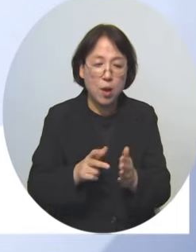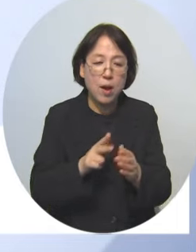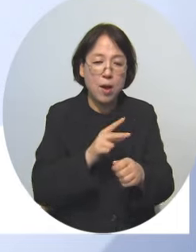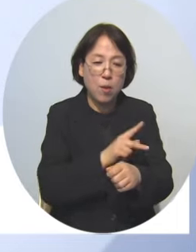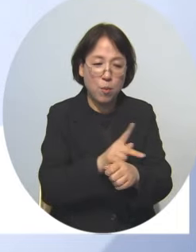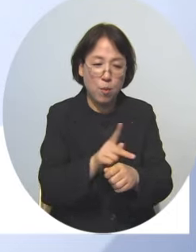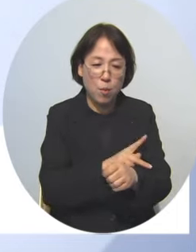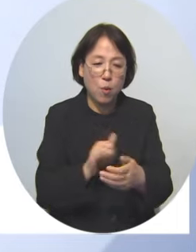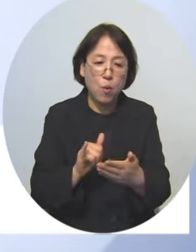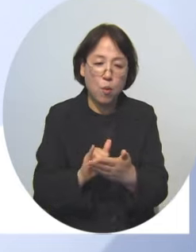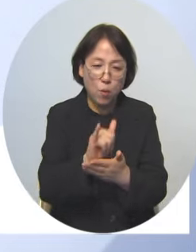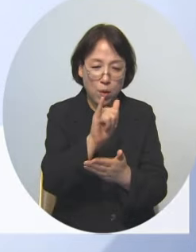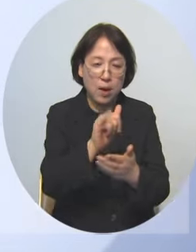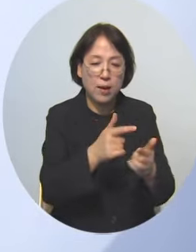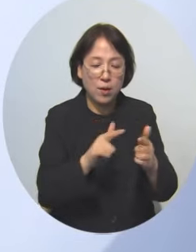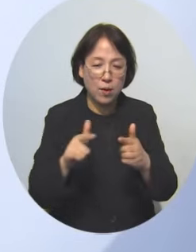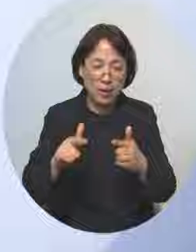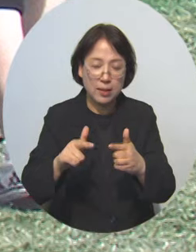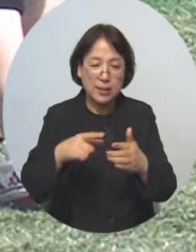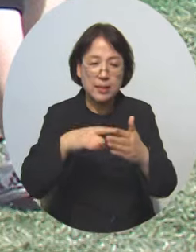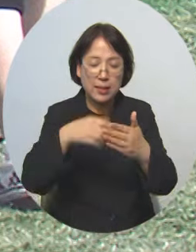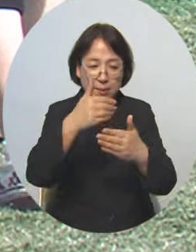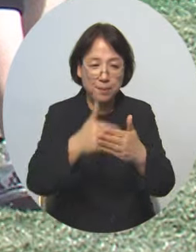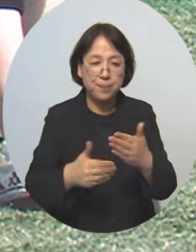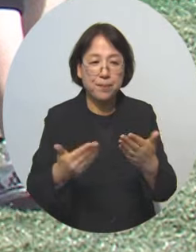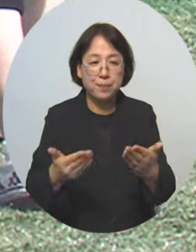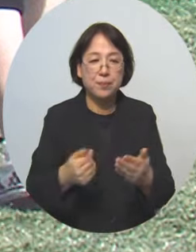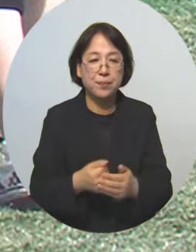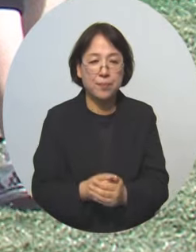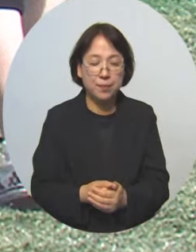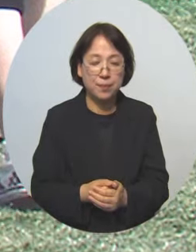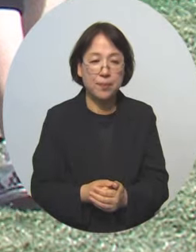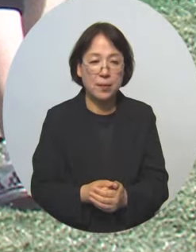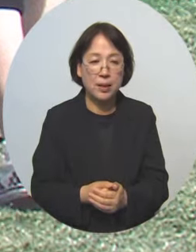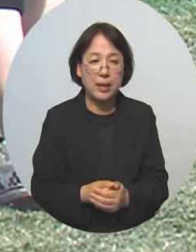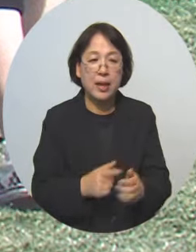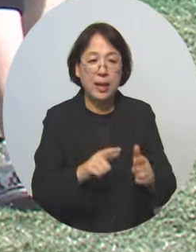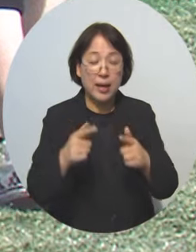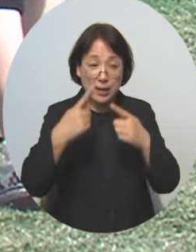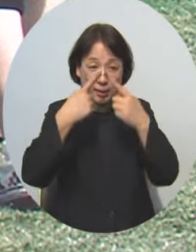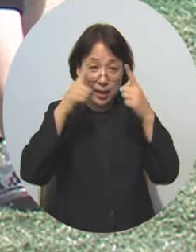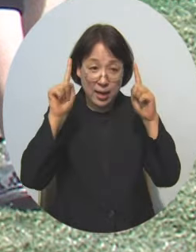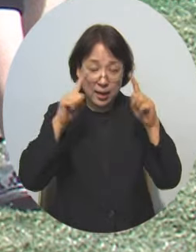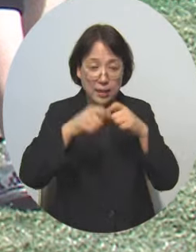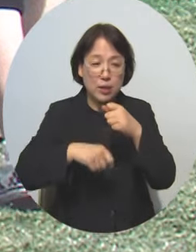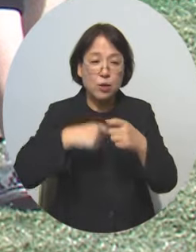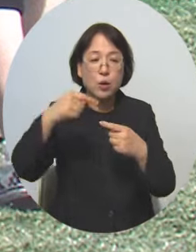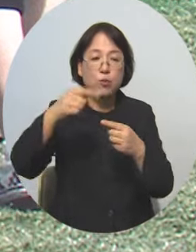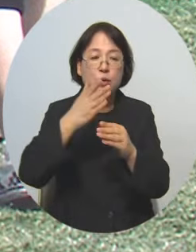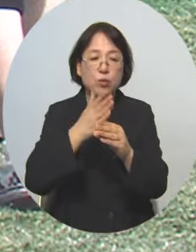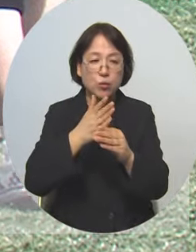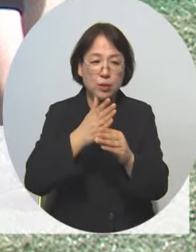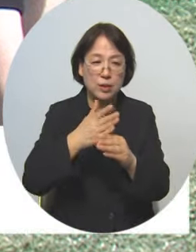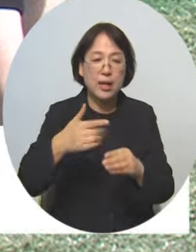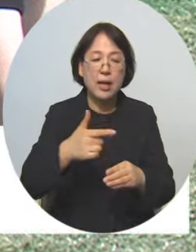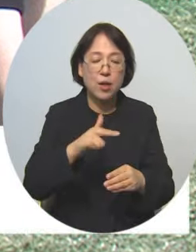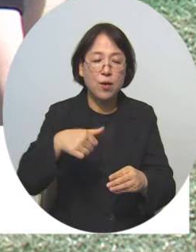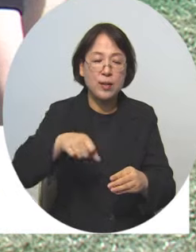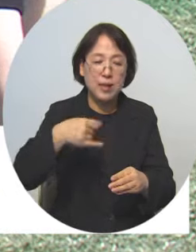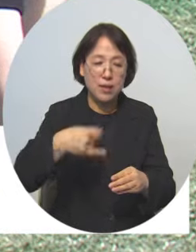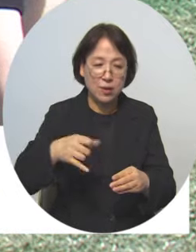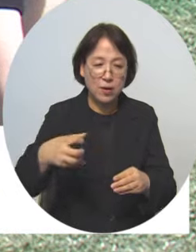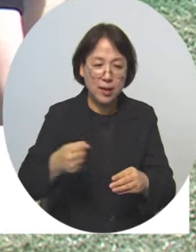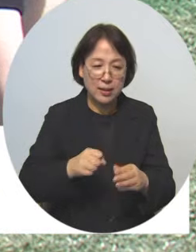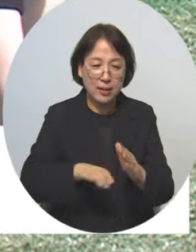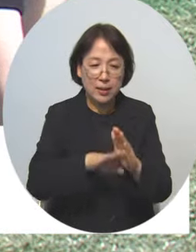확대해 나가겠습니다. 한편 정부는 각 대학이 자율적으로 운영 중인 다자녀 가정 특별전형